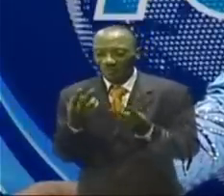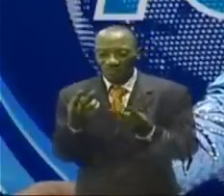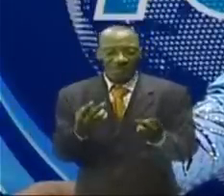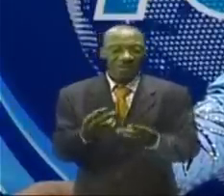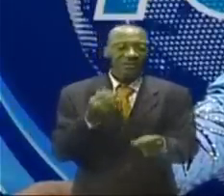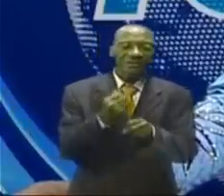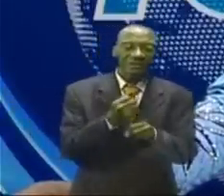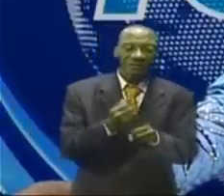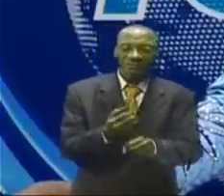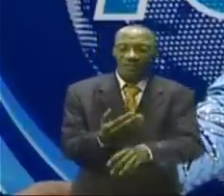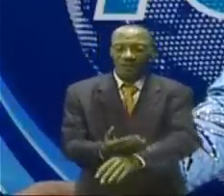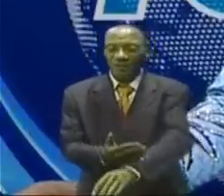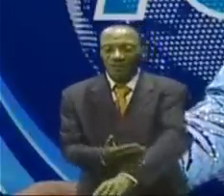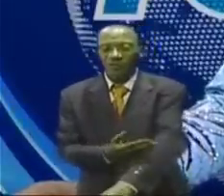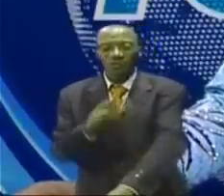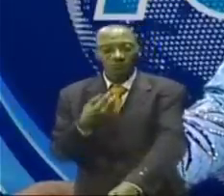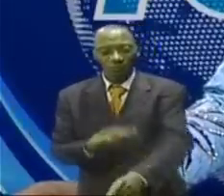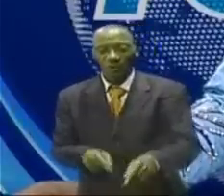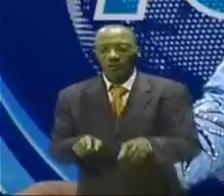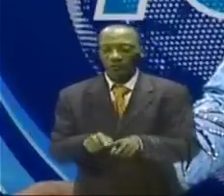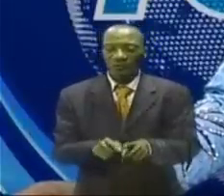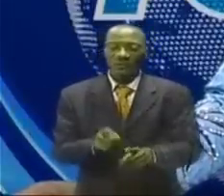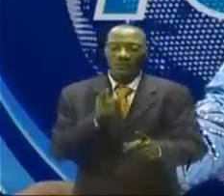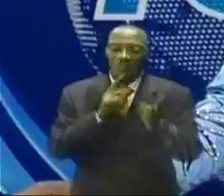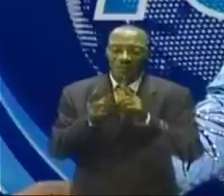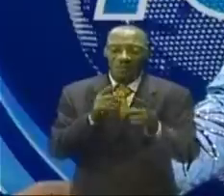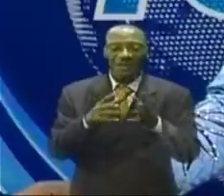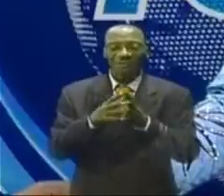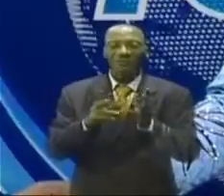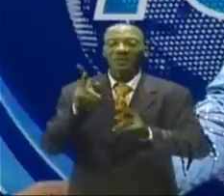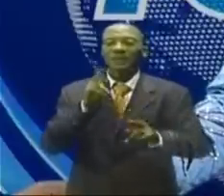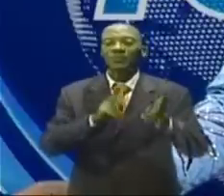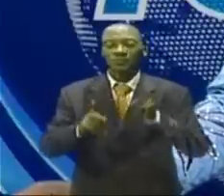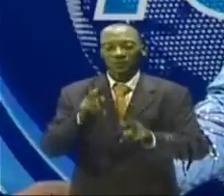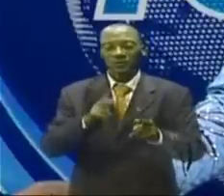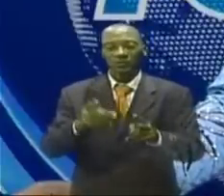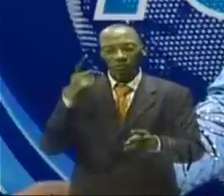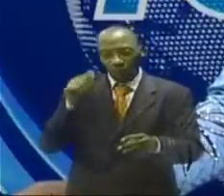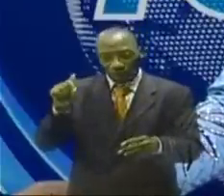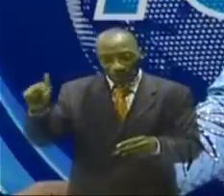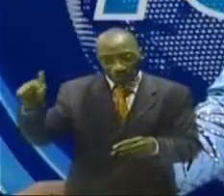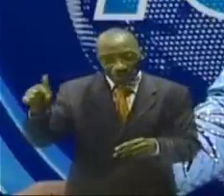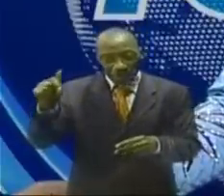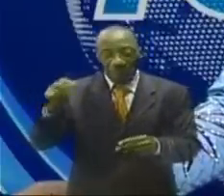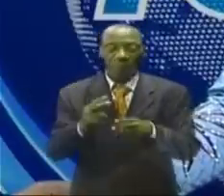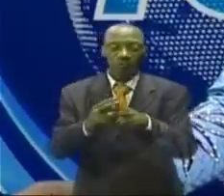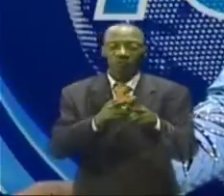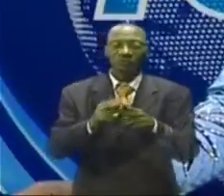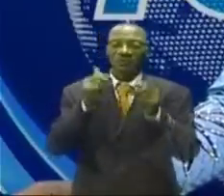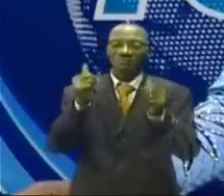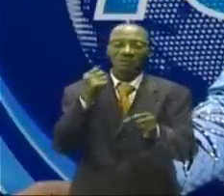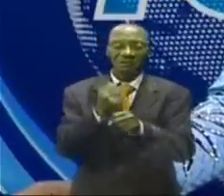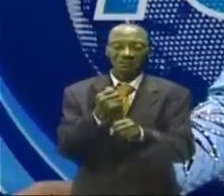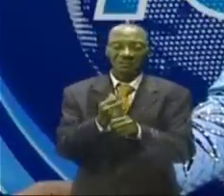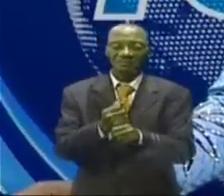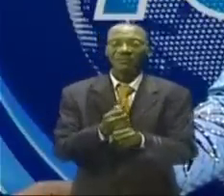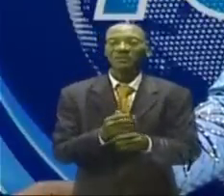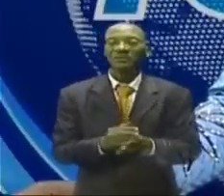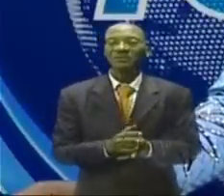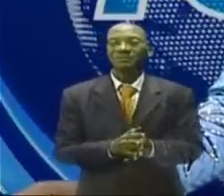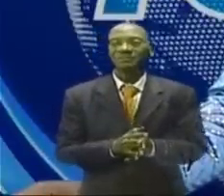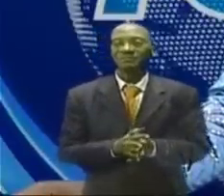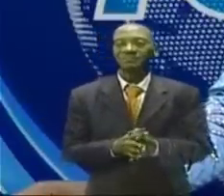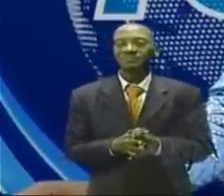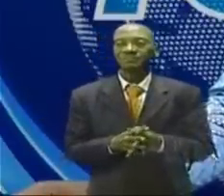145 territoires. Occasion pour elle d'échanger avec la population de ce coin du pays qui assure la surveillance de ces travaux initiés par le